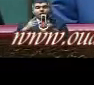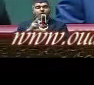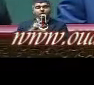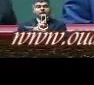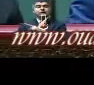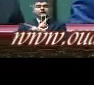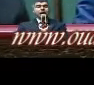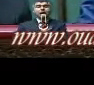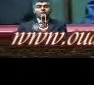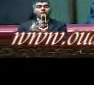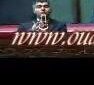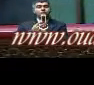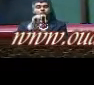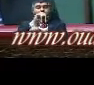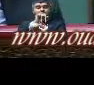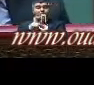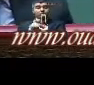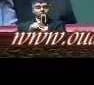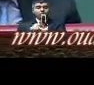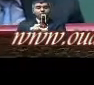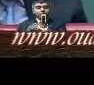لفائدة المستقلين،